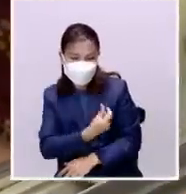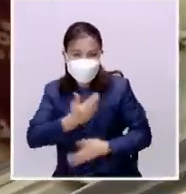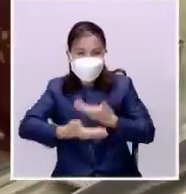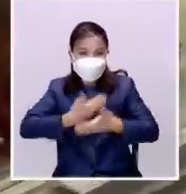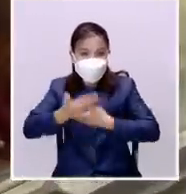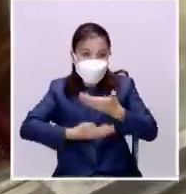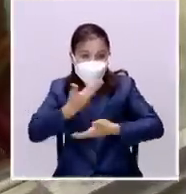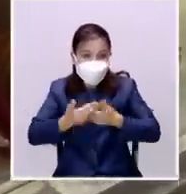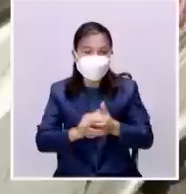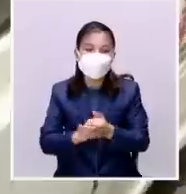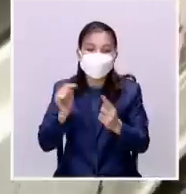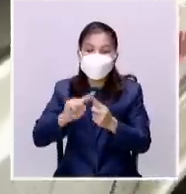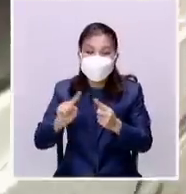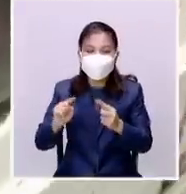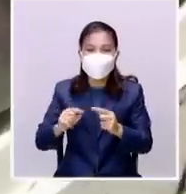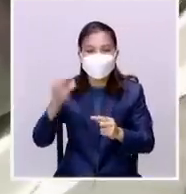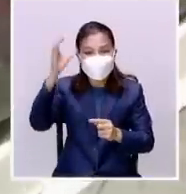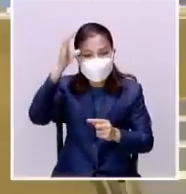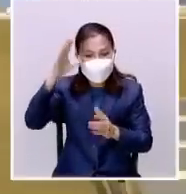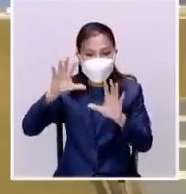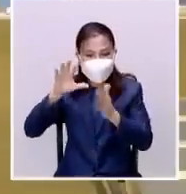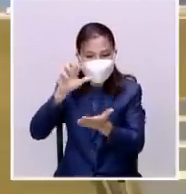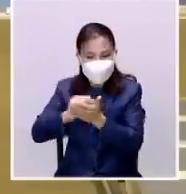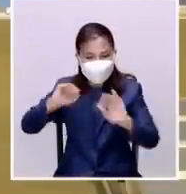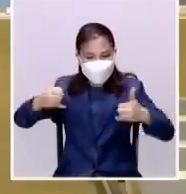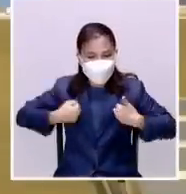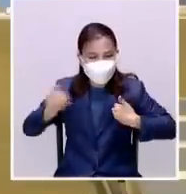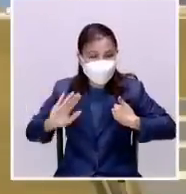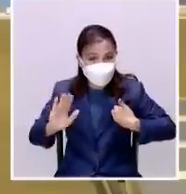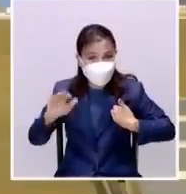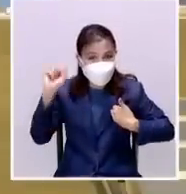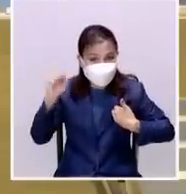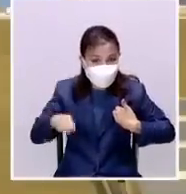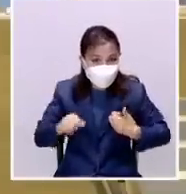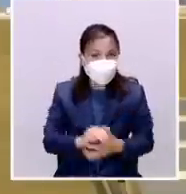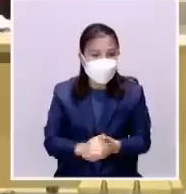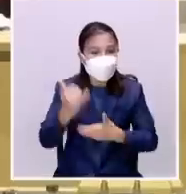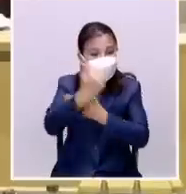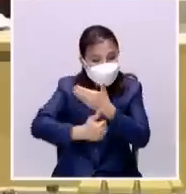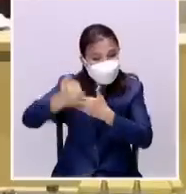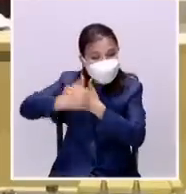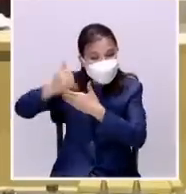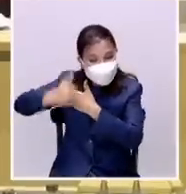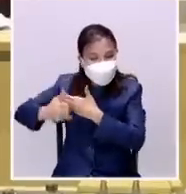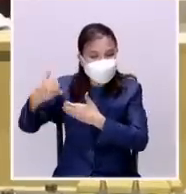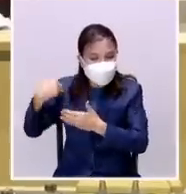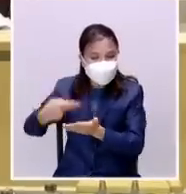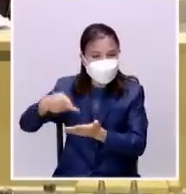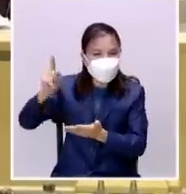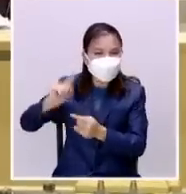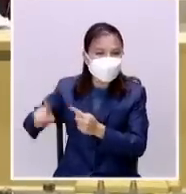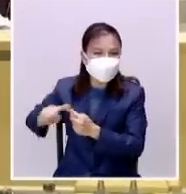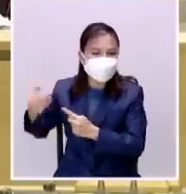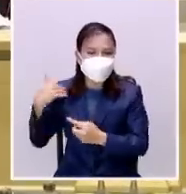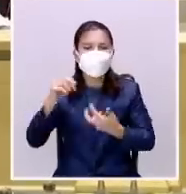ที่ไม่มีสิทธิบัตรหรือไม่ซึ่งถ้าเป็นอย่างนั้นจริงค่ะหลายๆชาติทั่วโลกก็จะได้ผลประโยชน์ต่อเรื่องนี้แต่อย่างที่บอกนะคะคนเขาบอกว่ามันมีปัญหาเยอะค่ะไม่